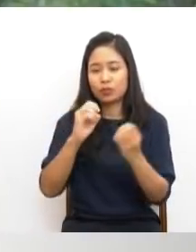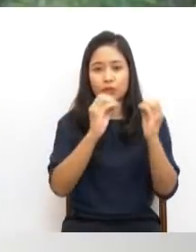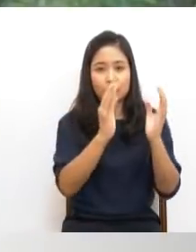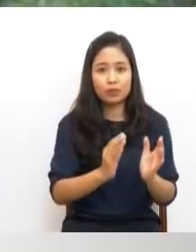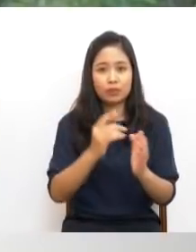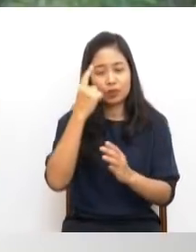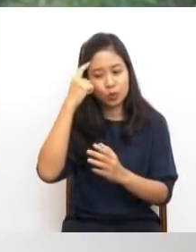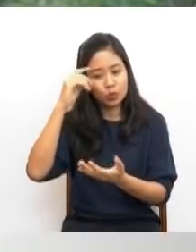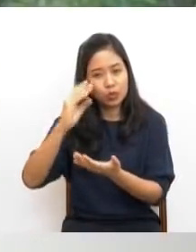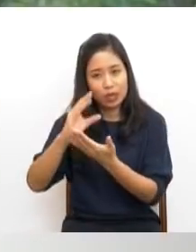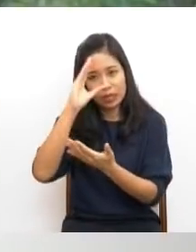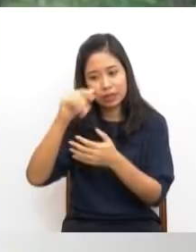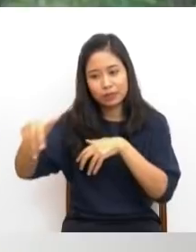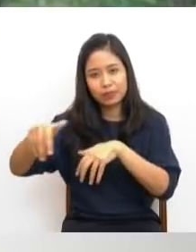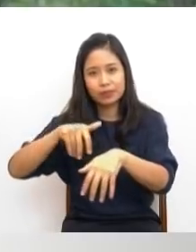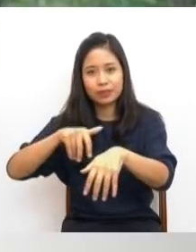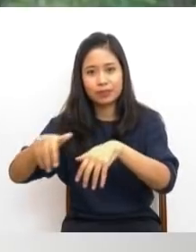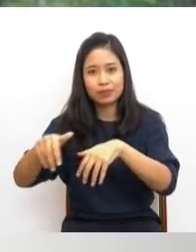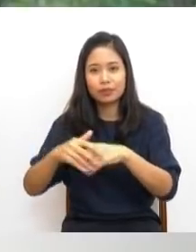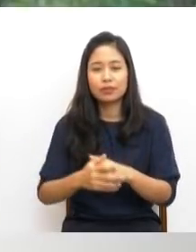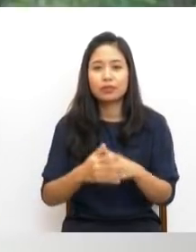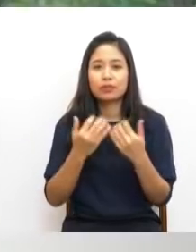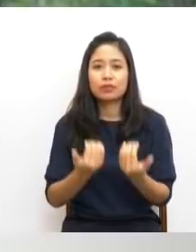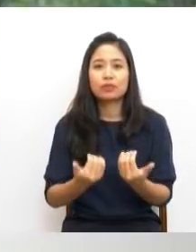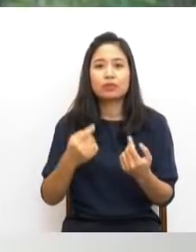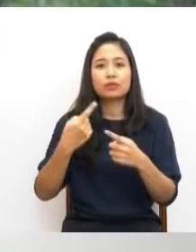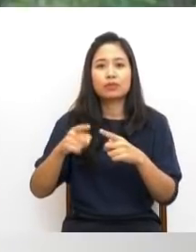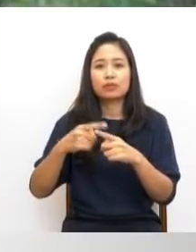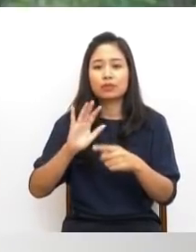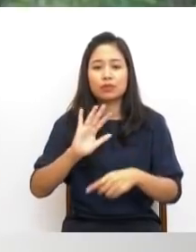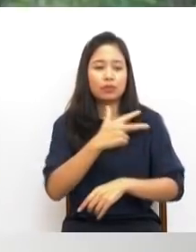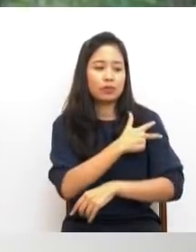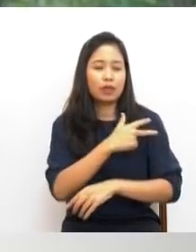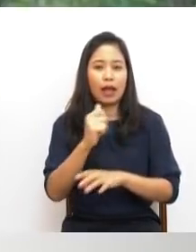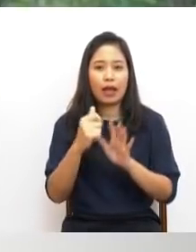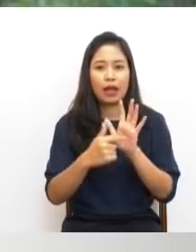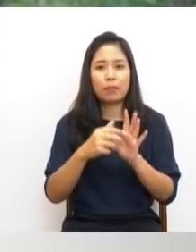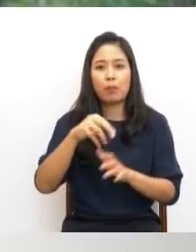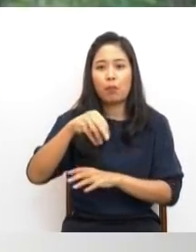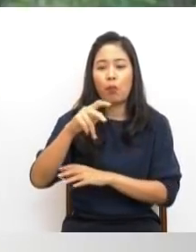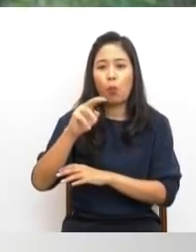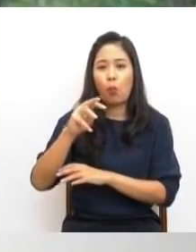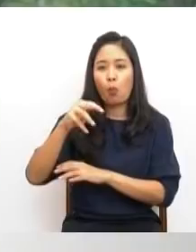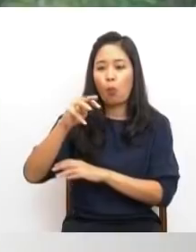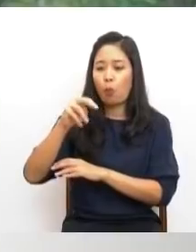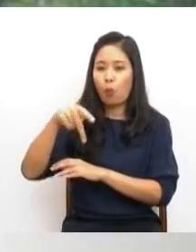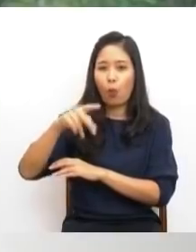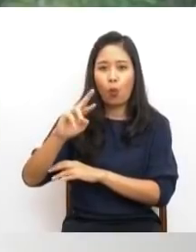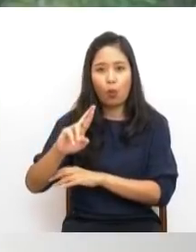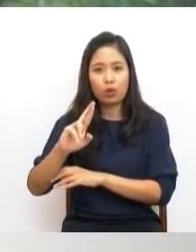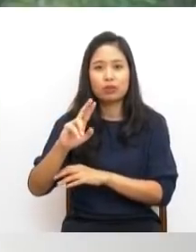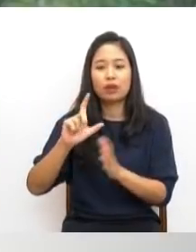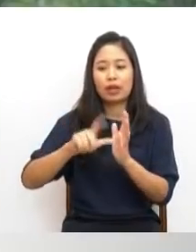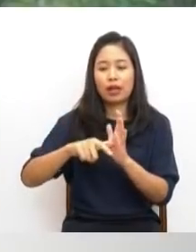รู้ถึงนักเรียนและประชาชนนะคะวันนี้ค่ะท่านจะได้พบกับท่านดร.อัมพรพีนาสาเลขาธิการคณะกรรมการการศึกษา